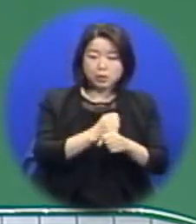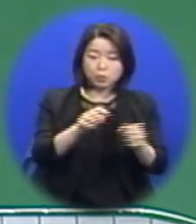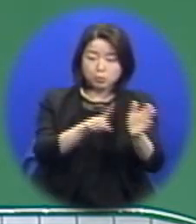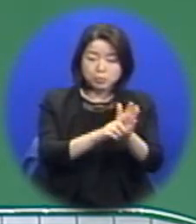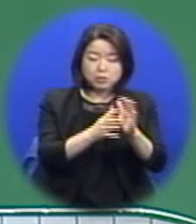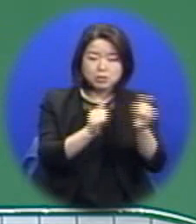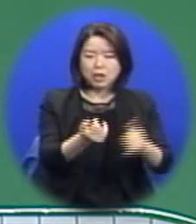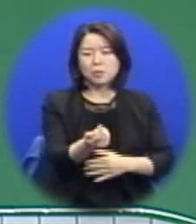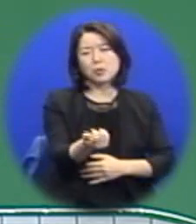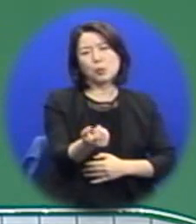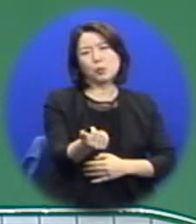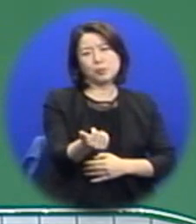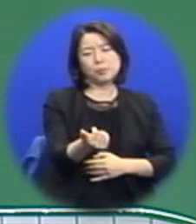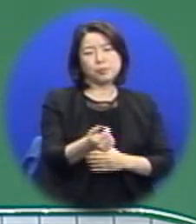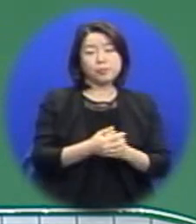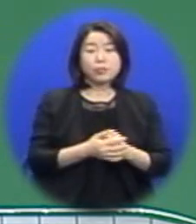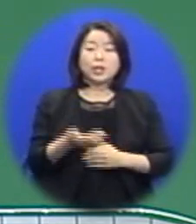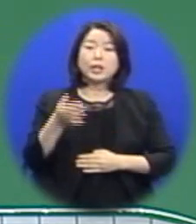그런데